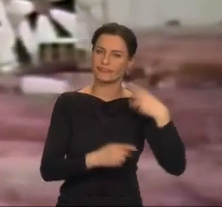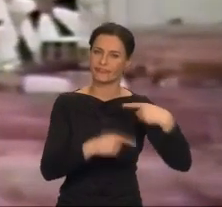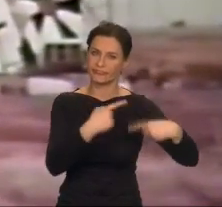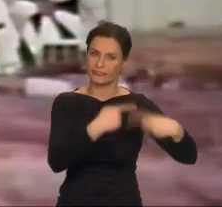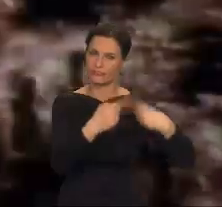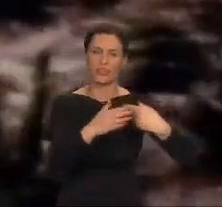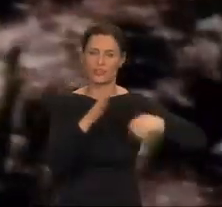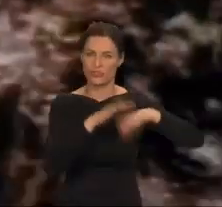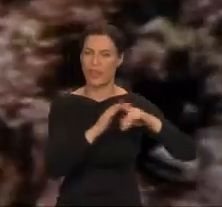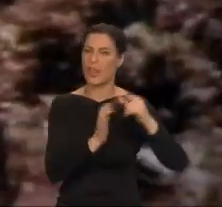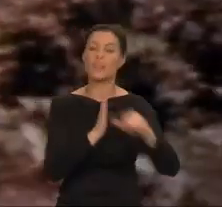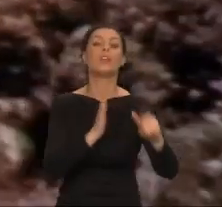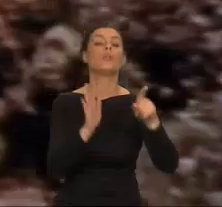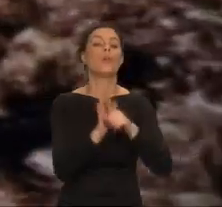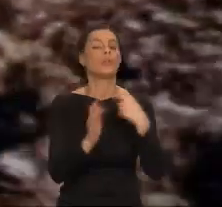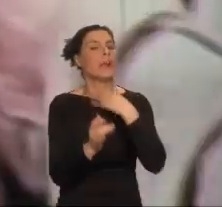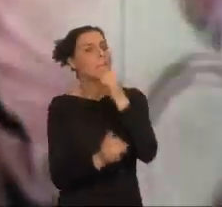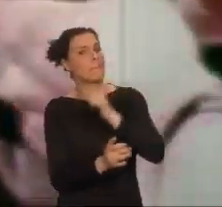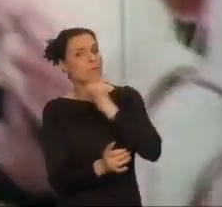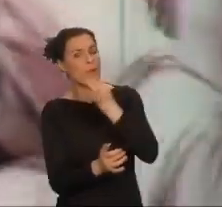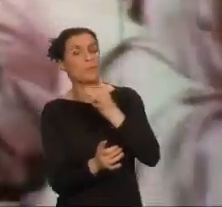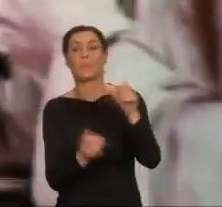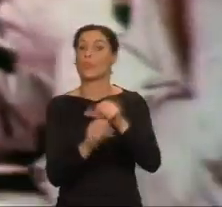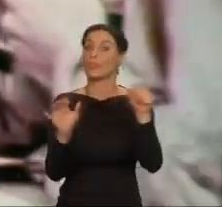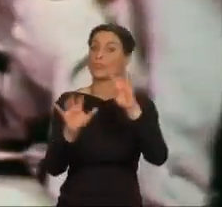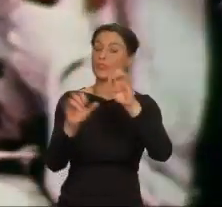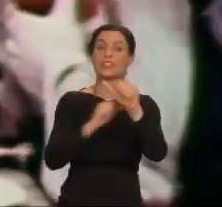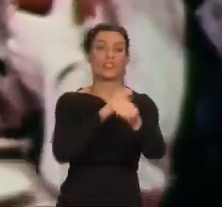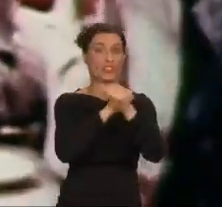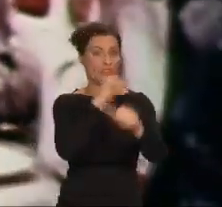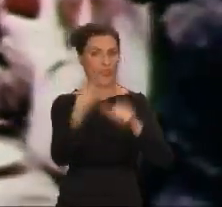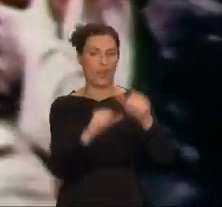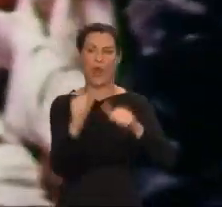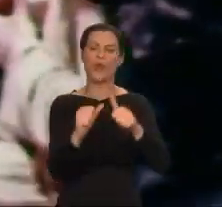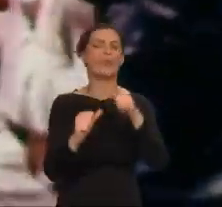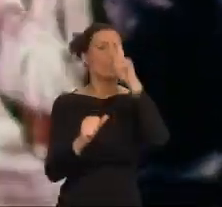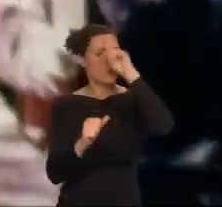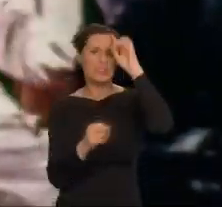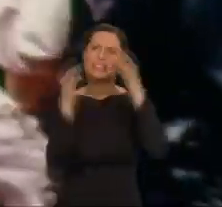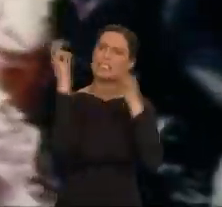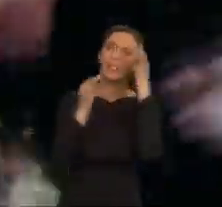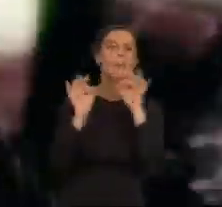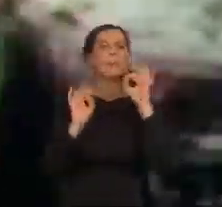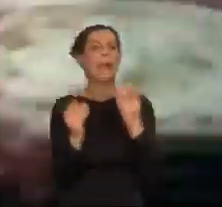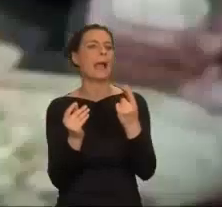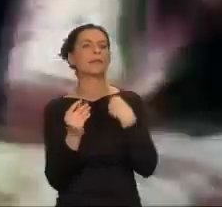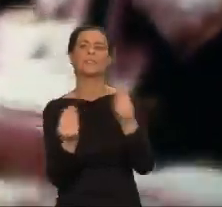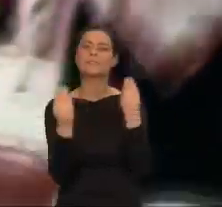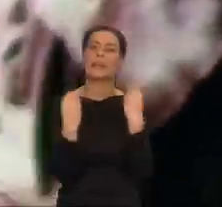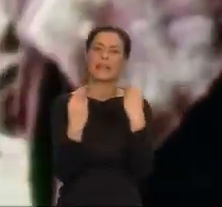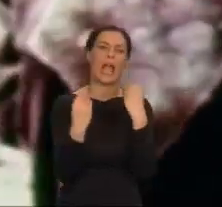Pod koniec lat sześćdziesiątych ludzie debatowali, jak ma wyglądać idealne społeczeństwo, nieoparte na